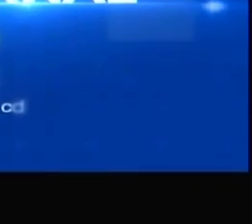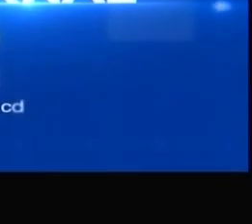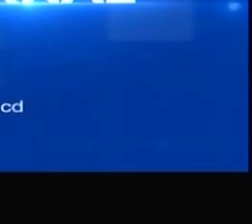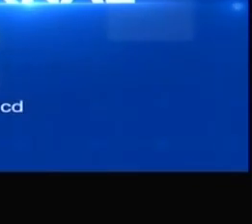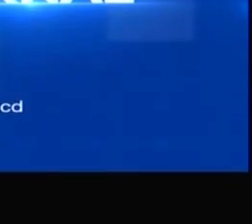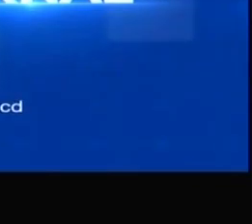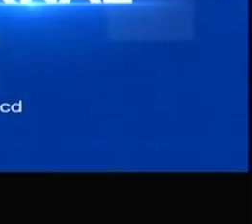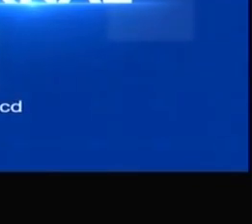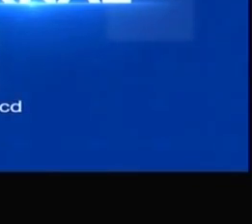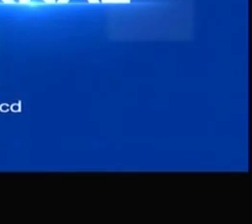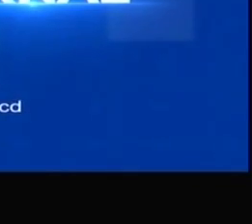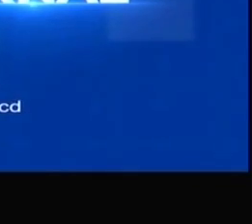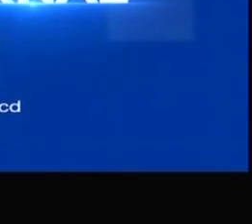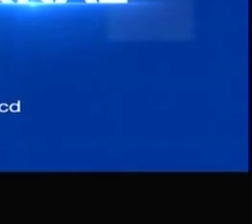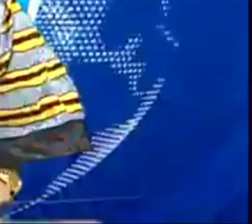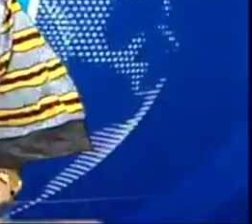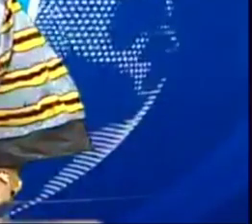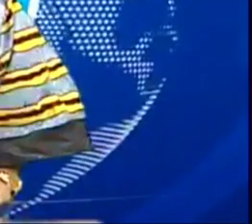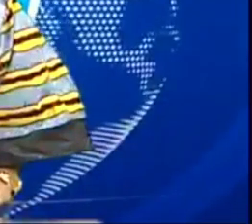édition du journal.